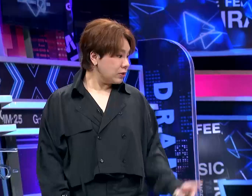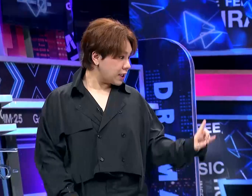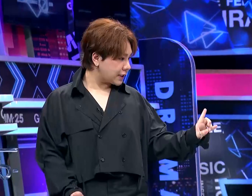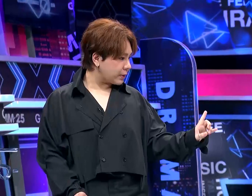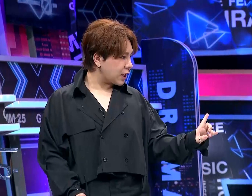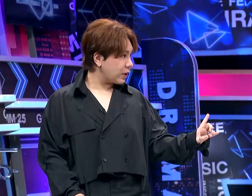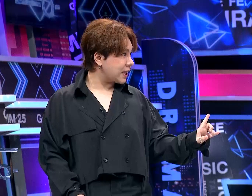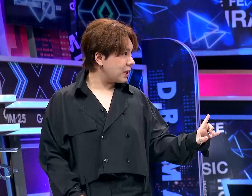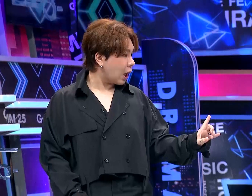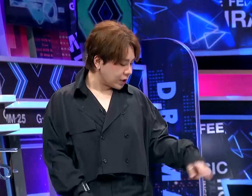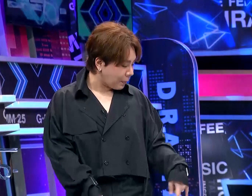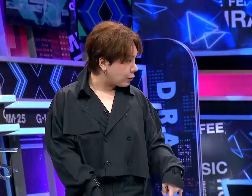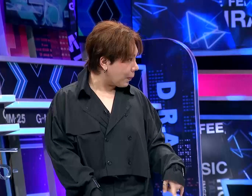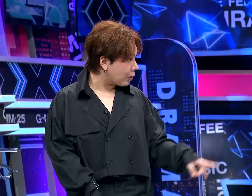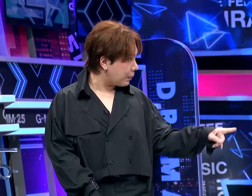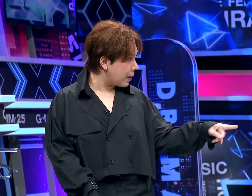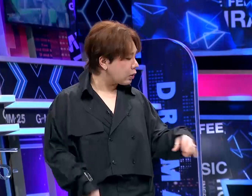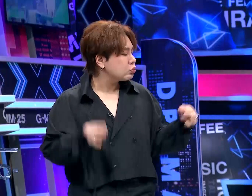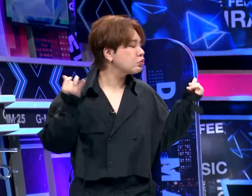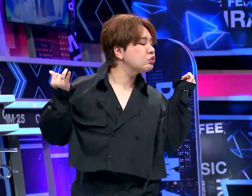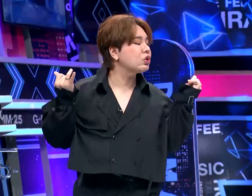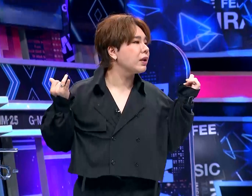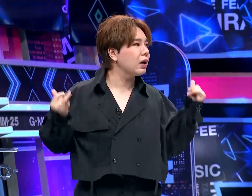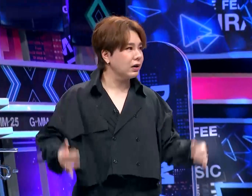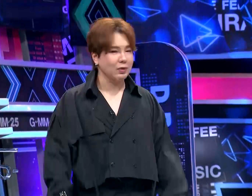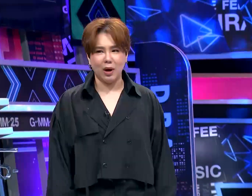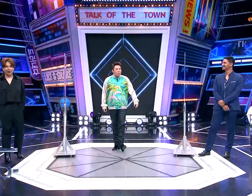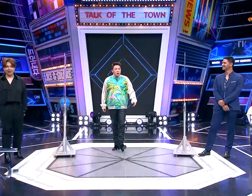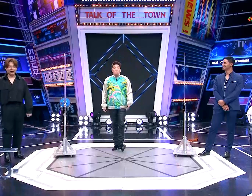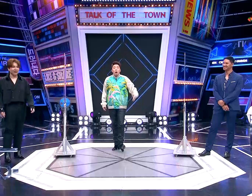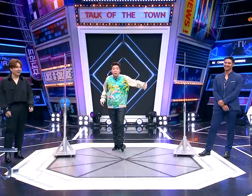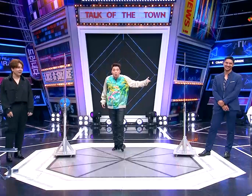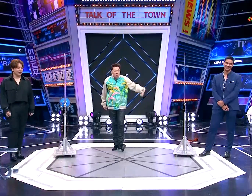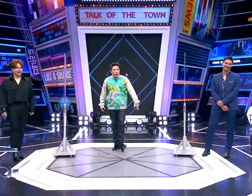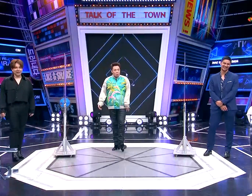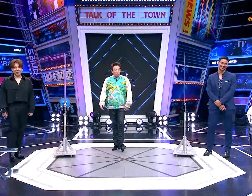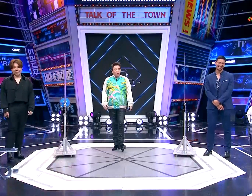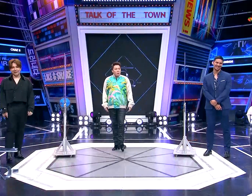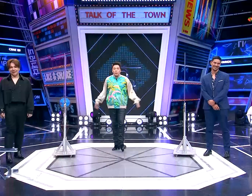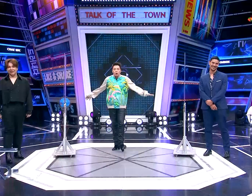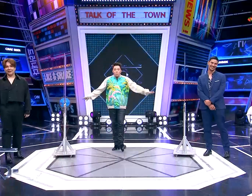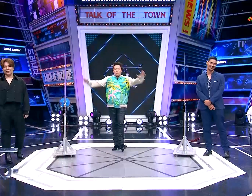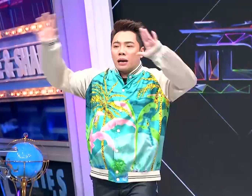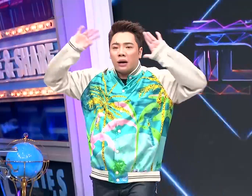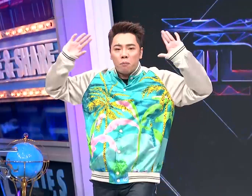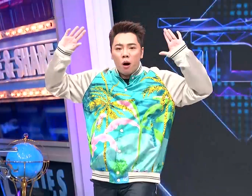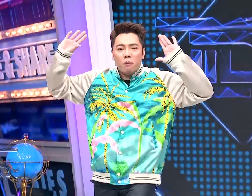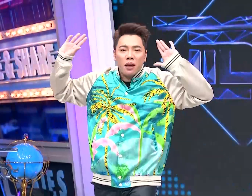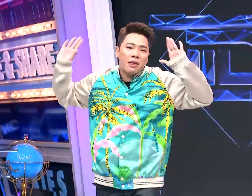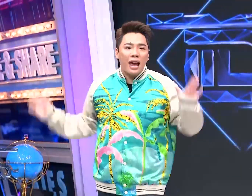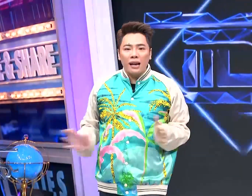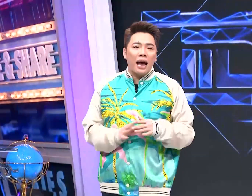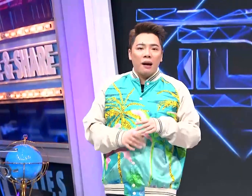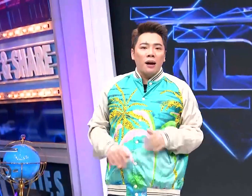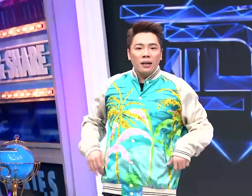อ เออโอ้ยอย่าจับนะจ๊ะโอ้เท้าเปล่าเท้าเปล่าเท้าเปื้อนมา ให้คนหยิบรองเท้ามาให้บอกเป็นลูกนายพลปรากฏเป็นคลิปออ